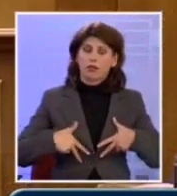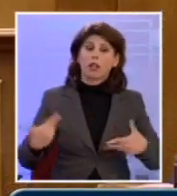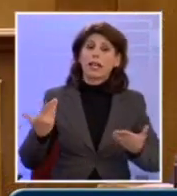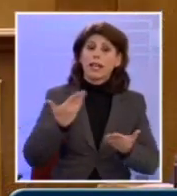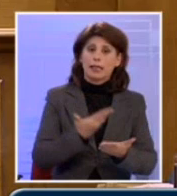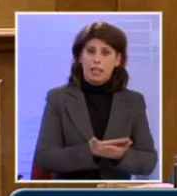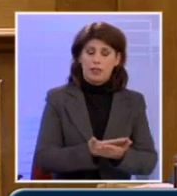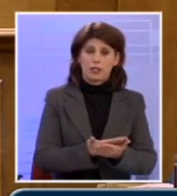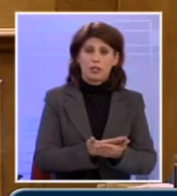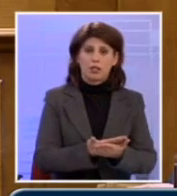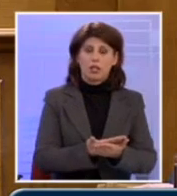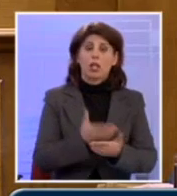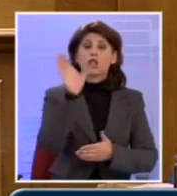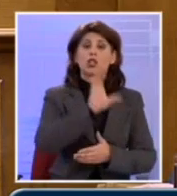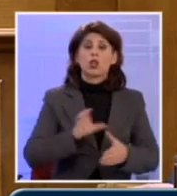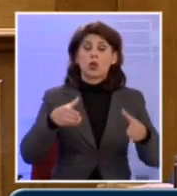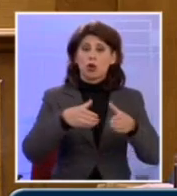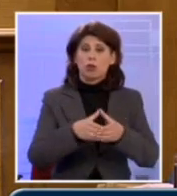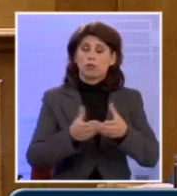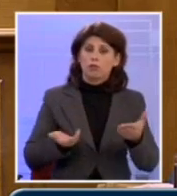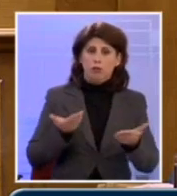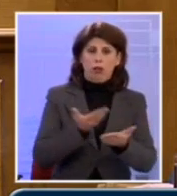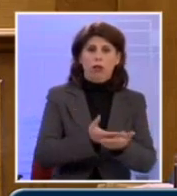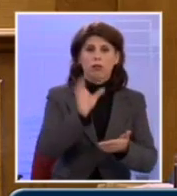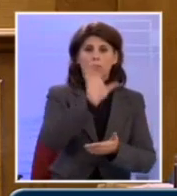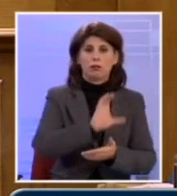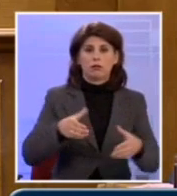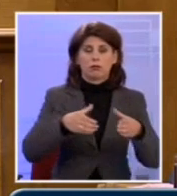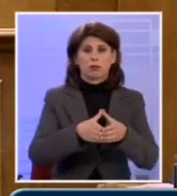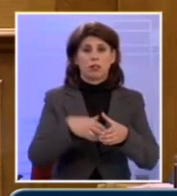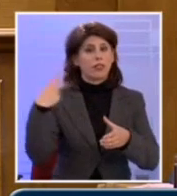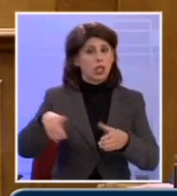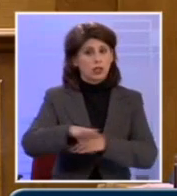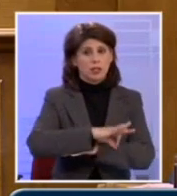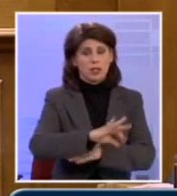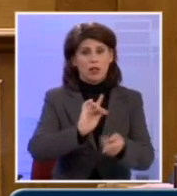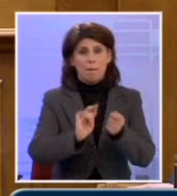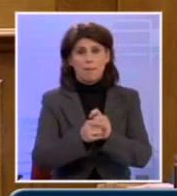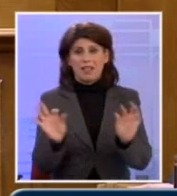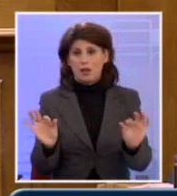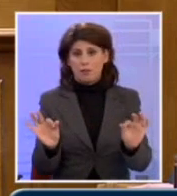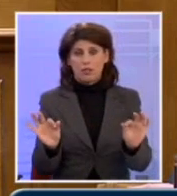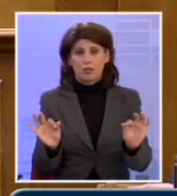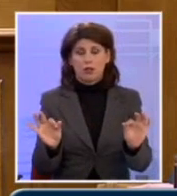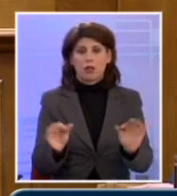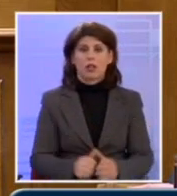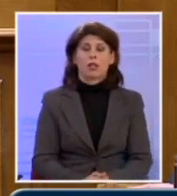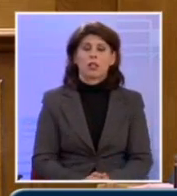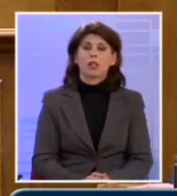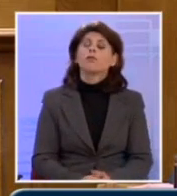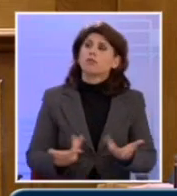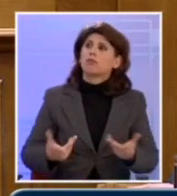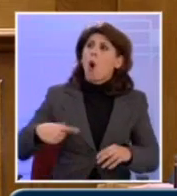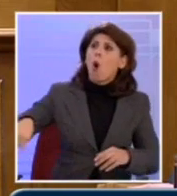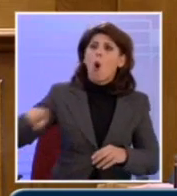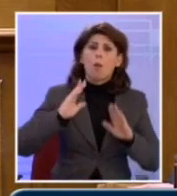κατέθεσε στο Eurogroup, υπέβαλε στο Eurogroup το δικό της σχέδιο μεταρρυθμίσεων. Και πλέον όλοι μπορούν